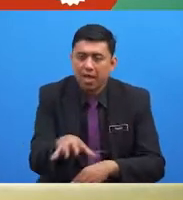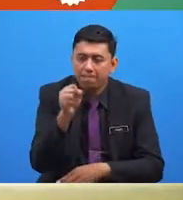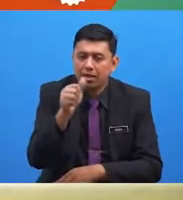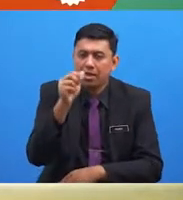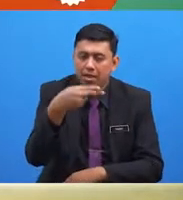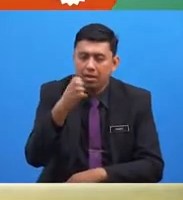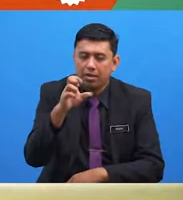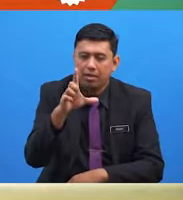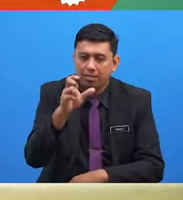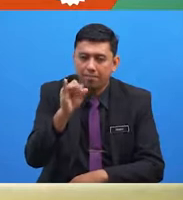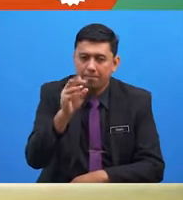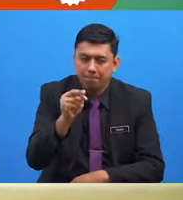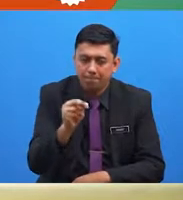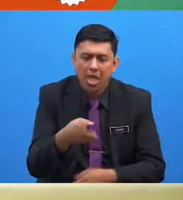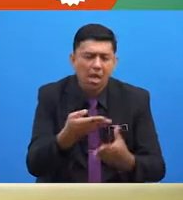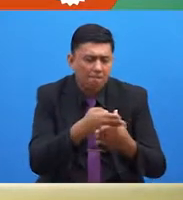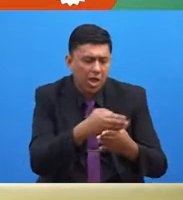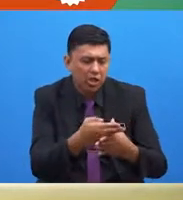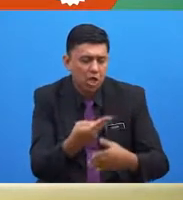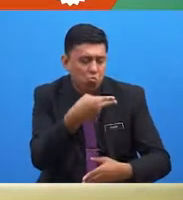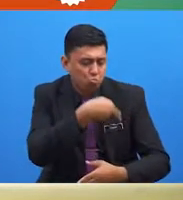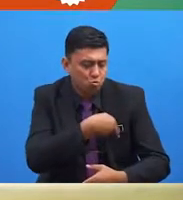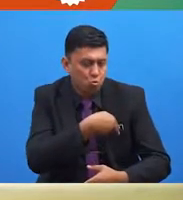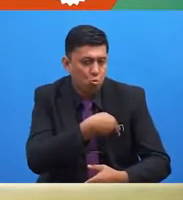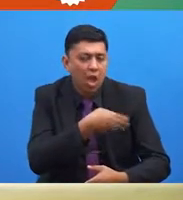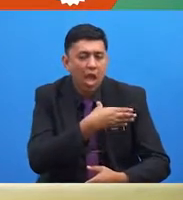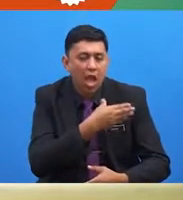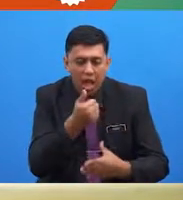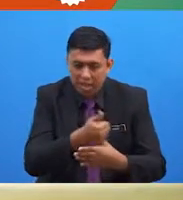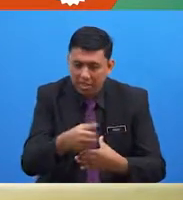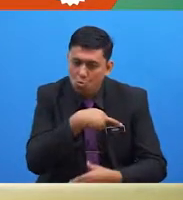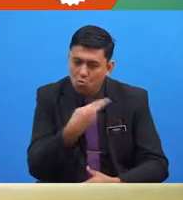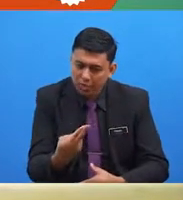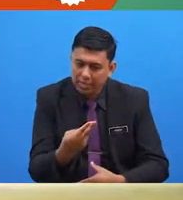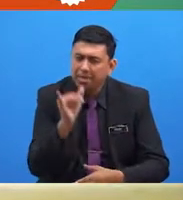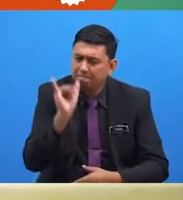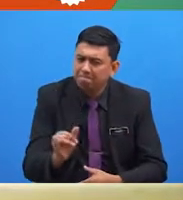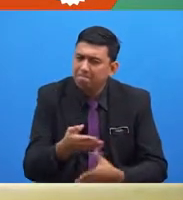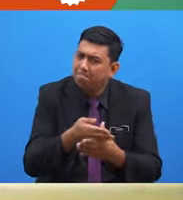serta pembahagian untung atau rugi yang akan dibahagikan.